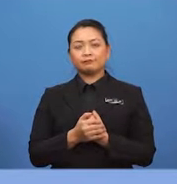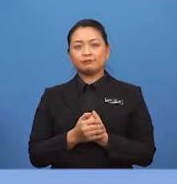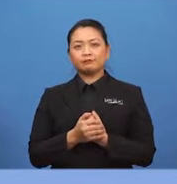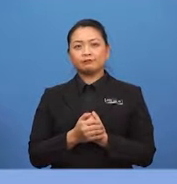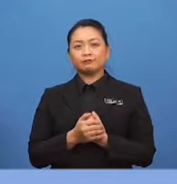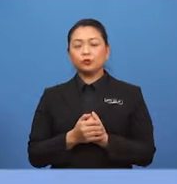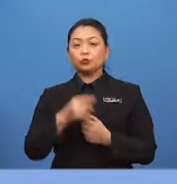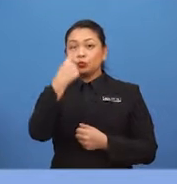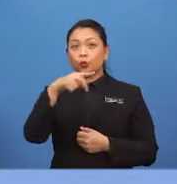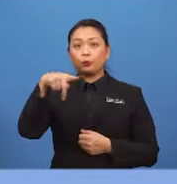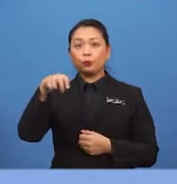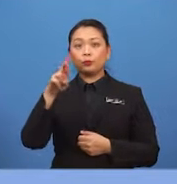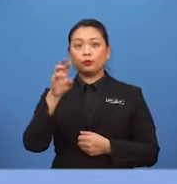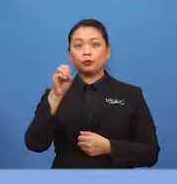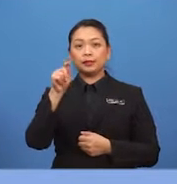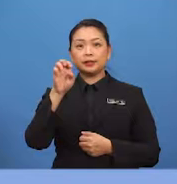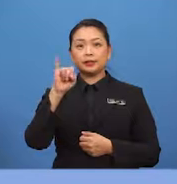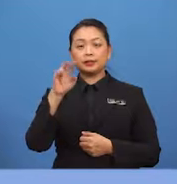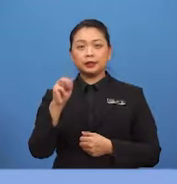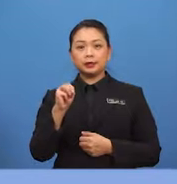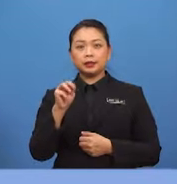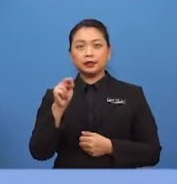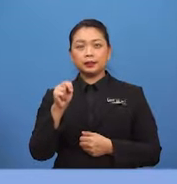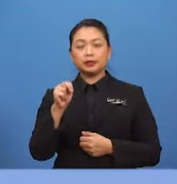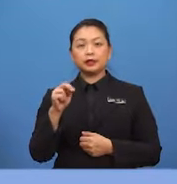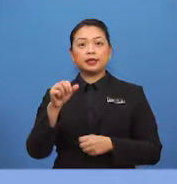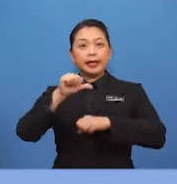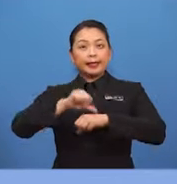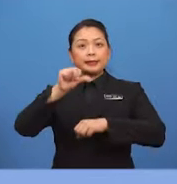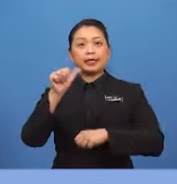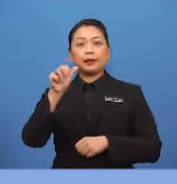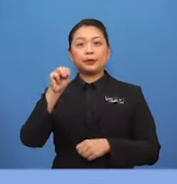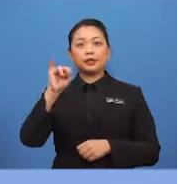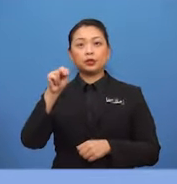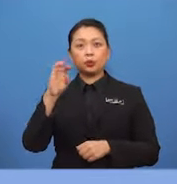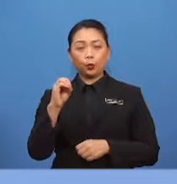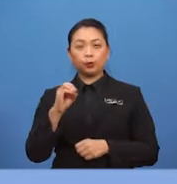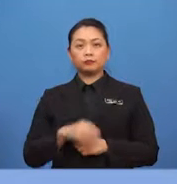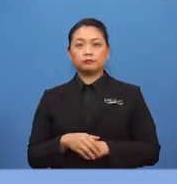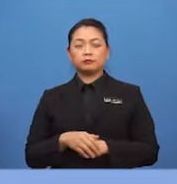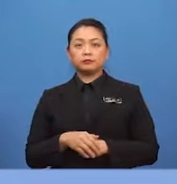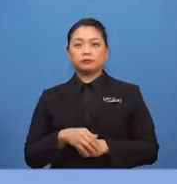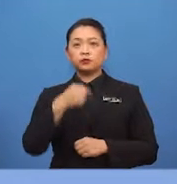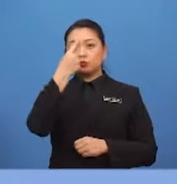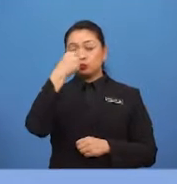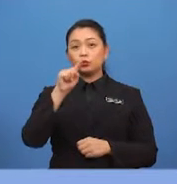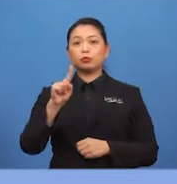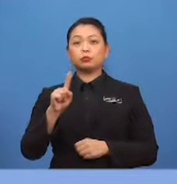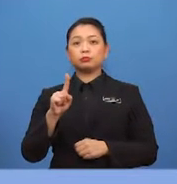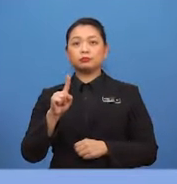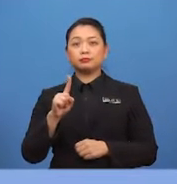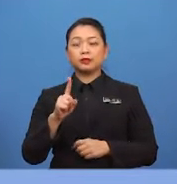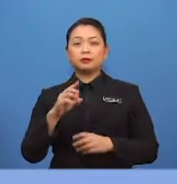semula jadi protein, monomernya adalah asid amino. Polimer ini digunakan